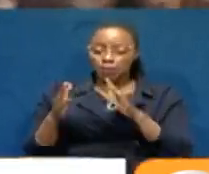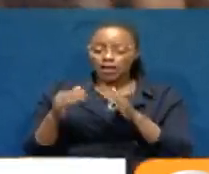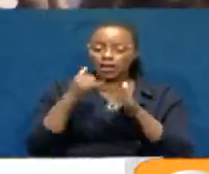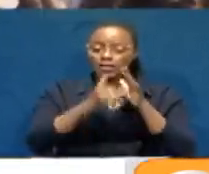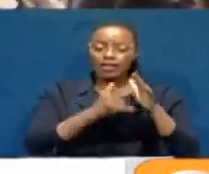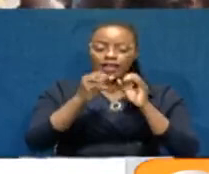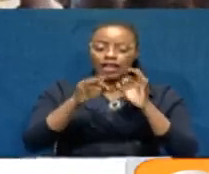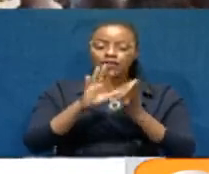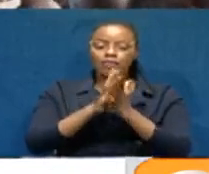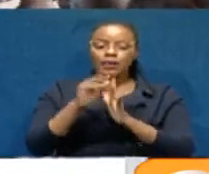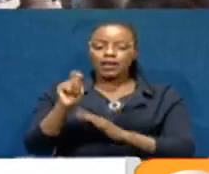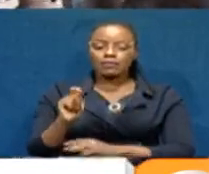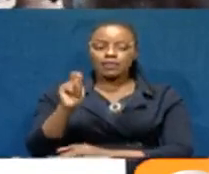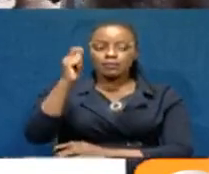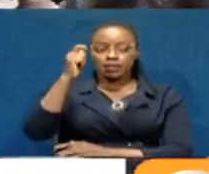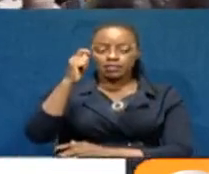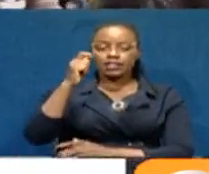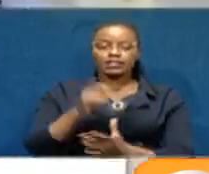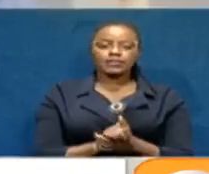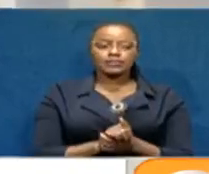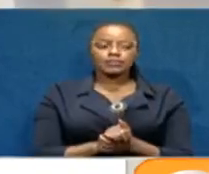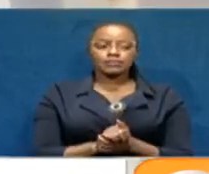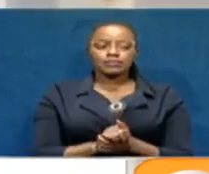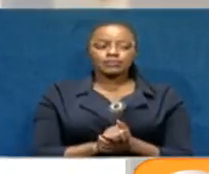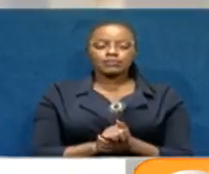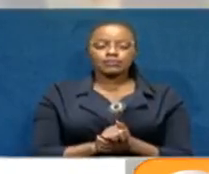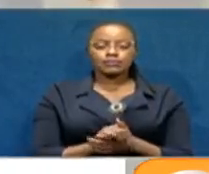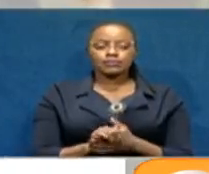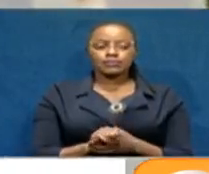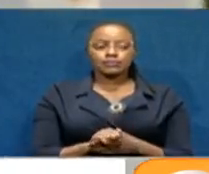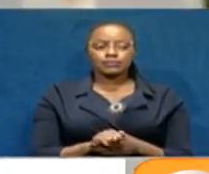huo iwapo atachaguliwa kuwa rais.